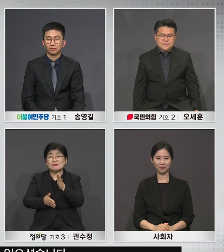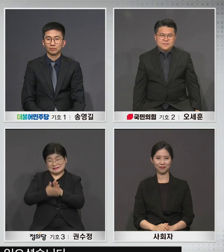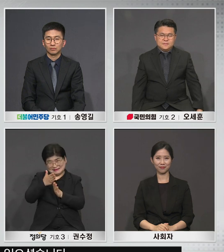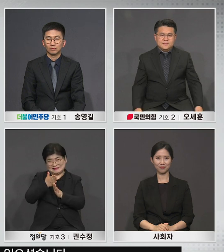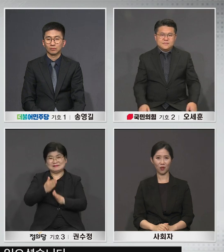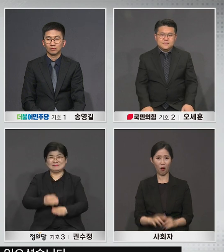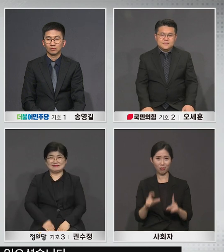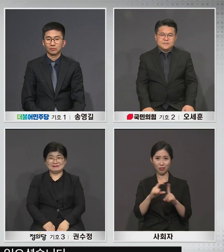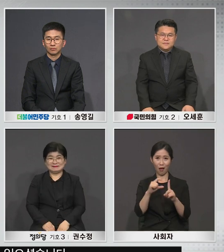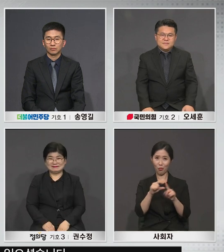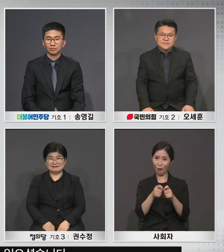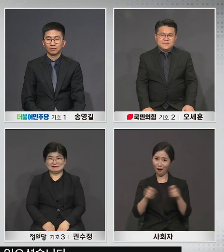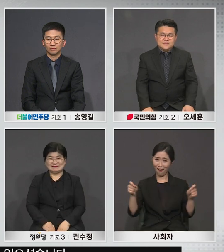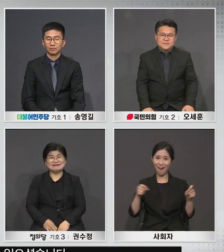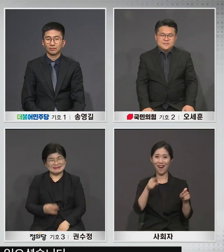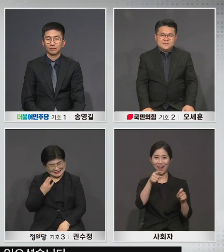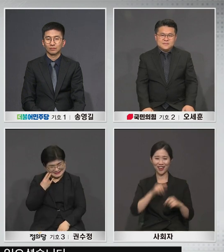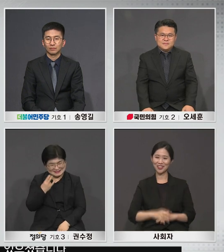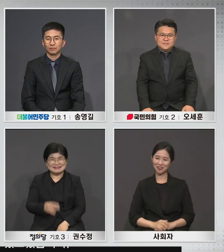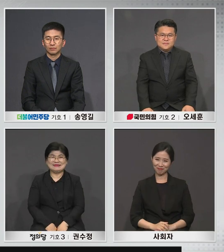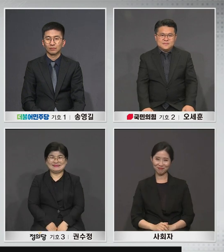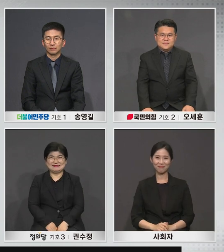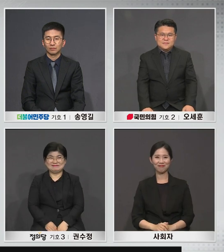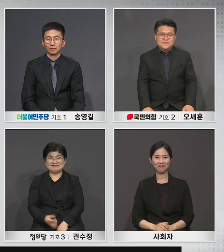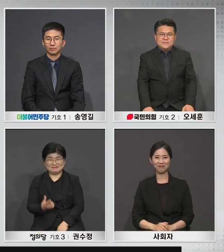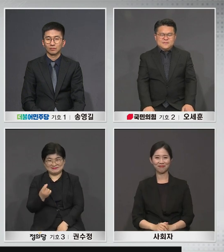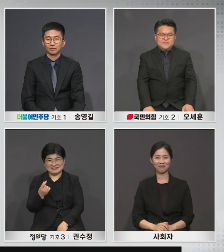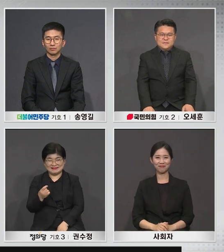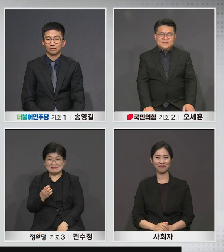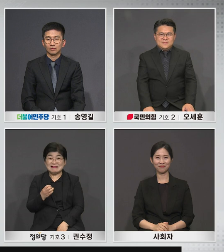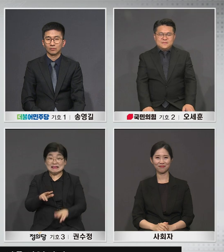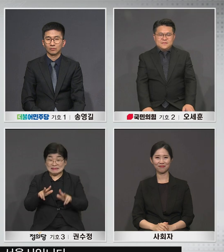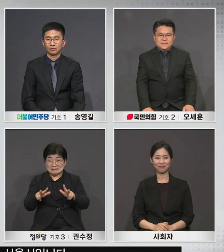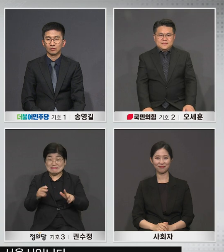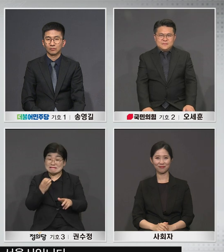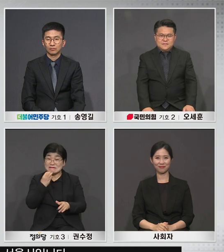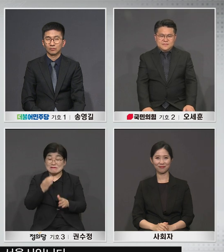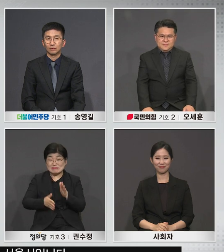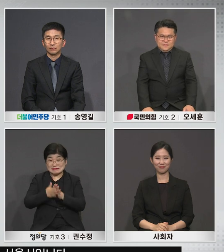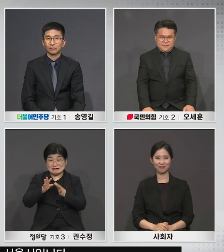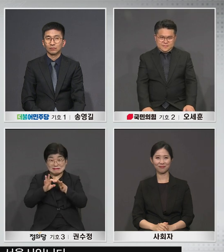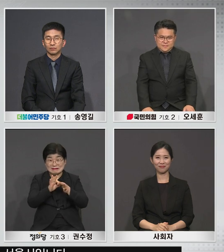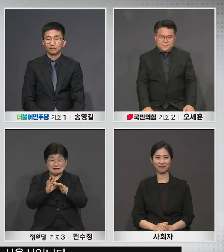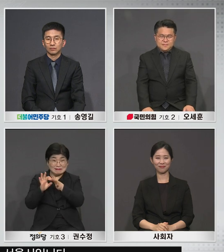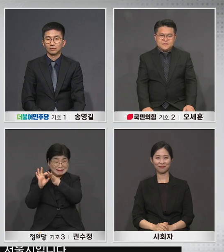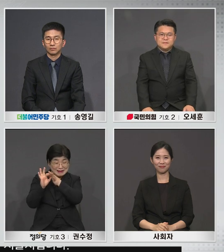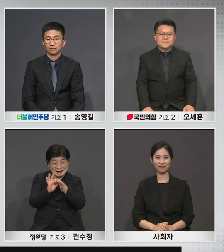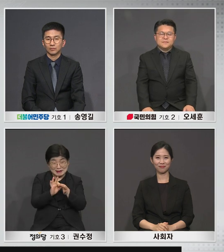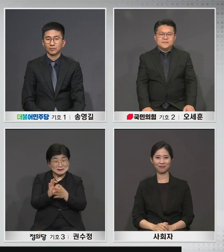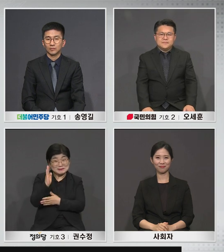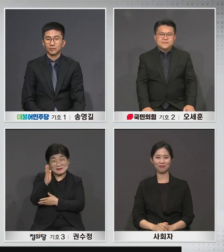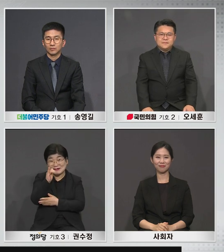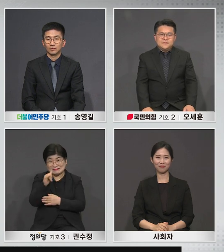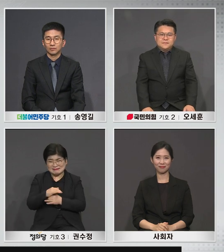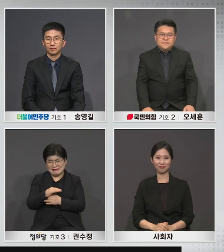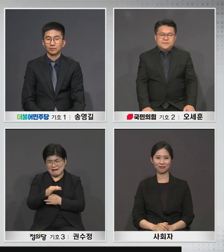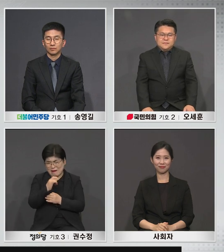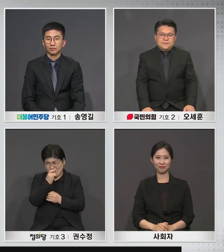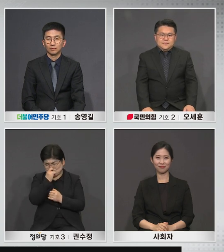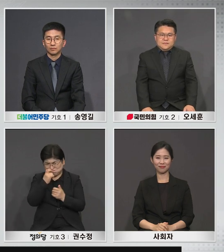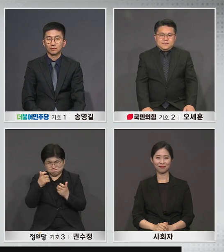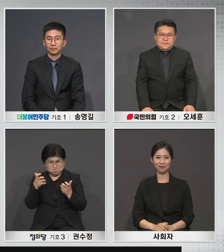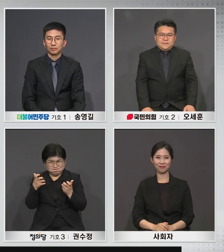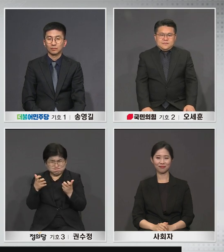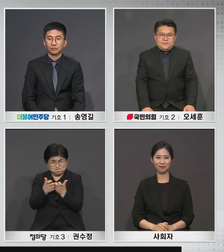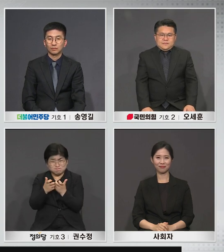네, 단어가 좀 기네요. 그렇습니다. 지금 서울시와 관련해서 계속 말씀을 드리고 있지만 이 과밀화된 서울시 내에서